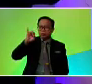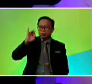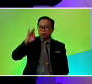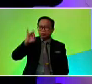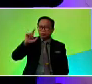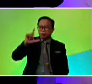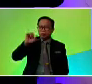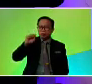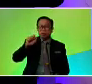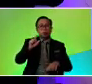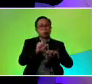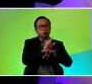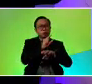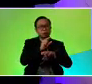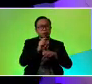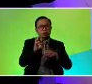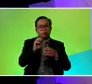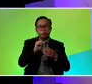penggunaan media